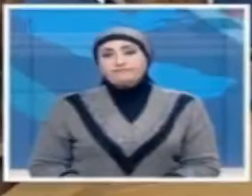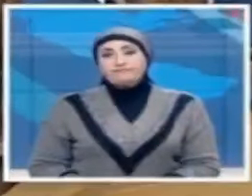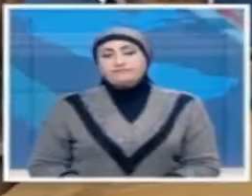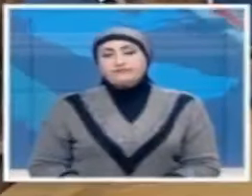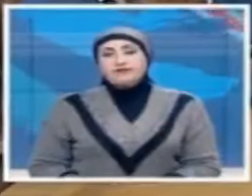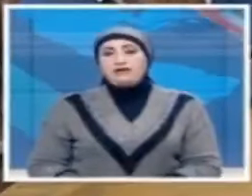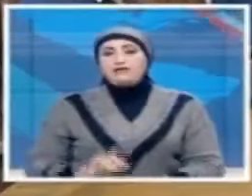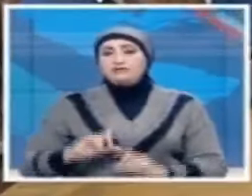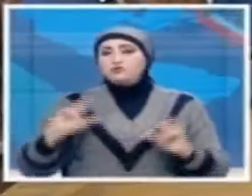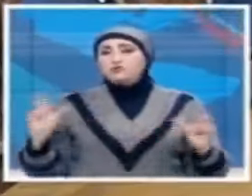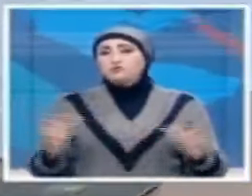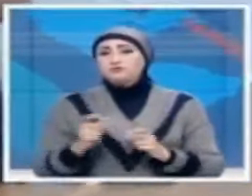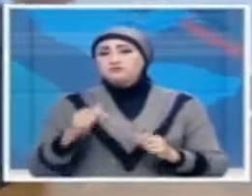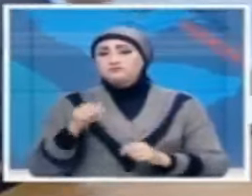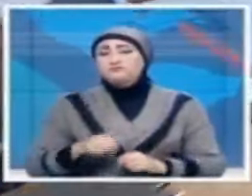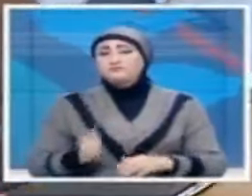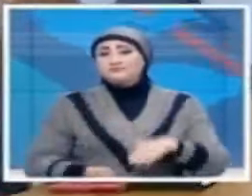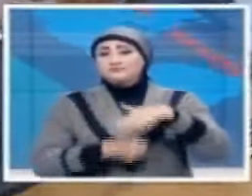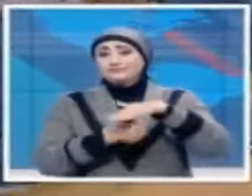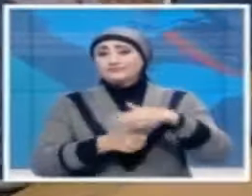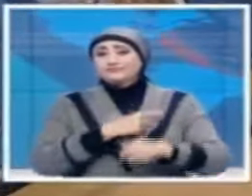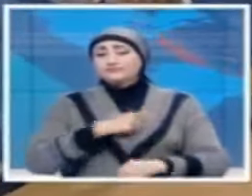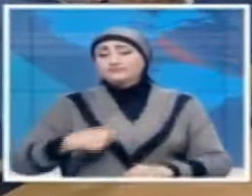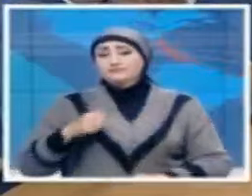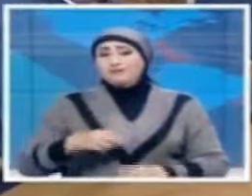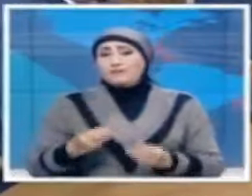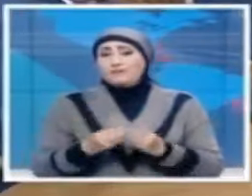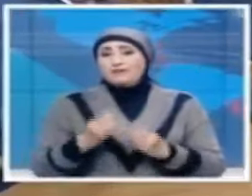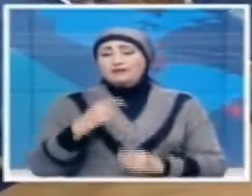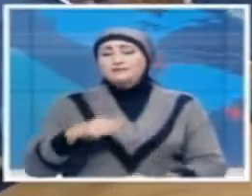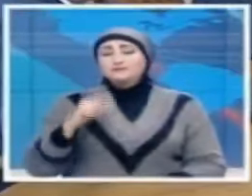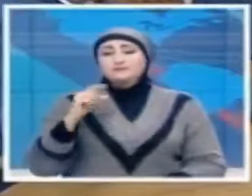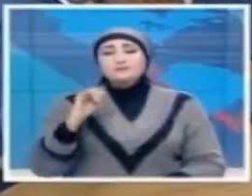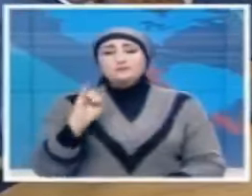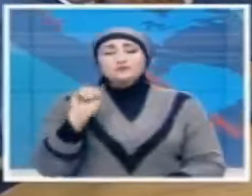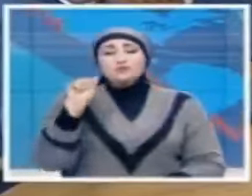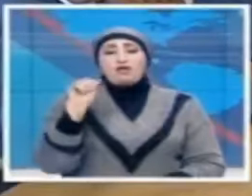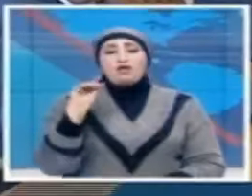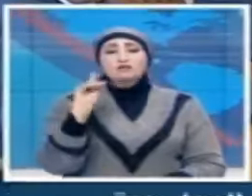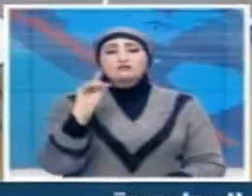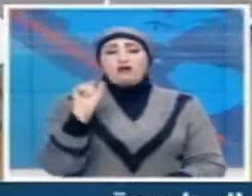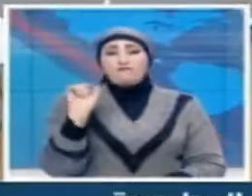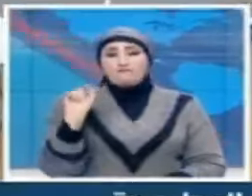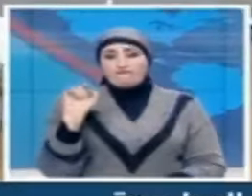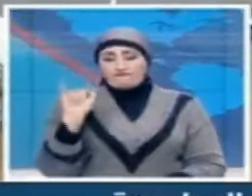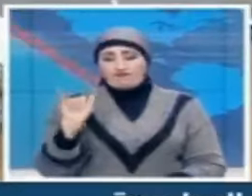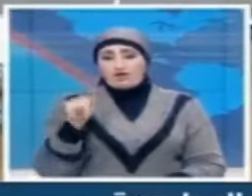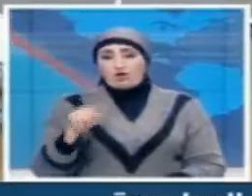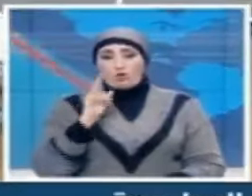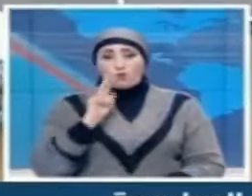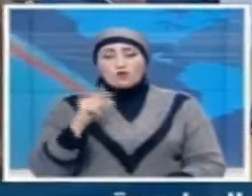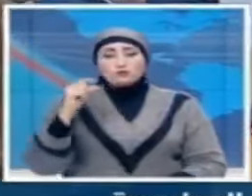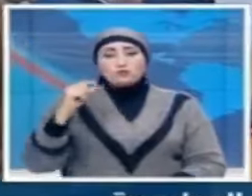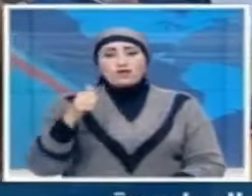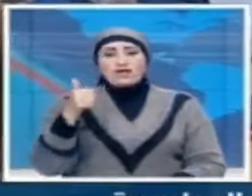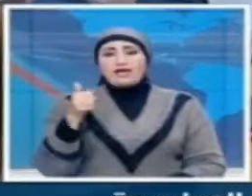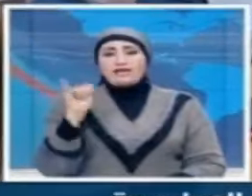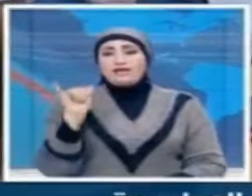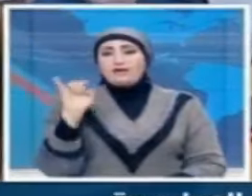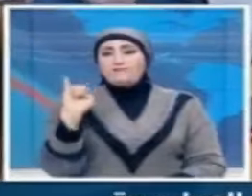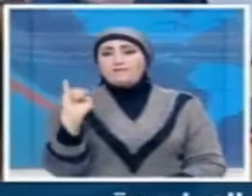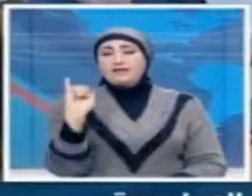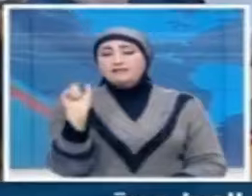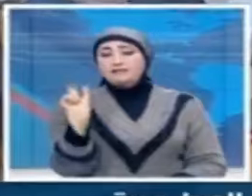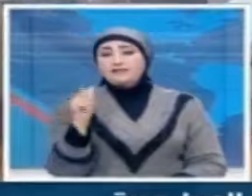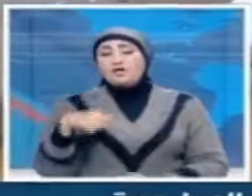اجتمع السيد الرئيس عبد الفتاح السيسي مع الدكتور مصطفى مدبولي رئيس مجلس الوزراء، والدكتور ايمن عاشور وزير